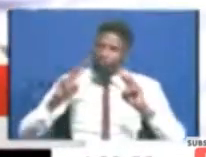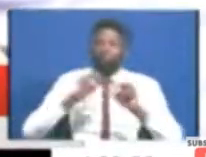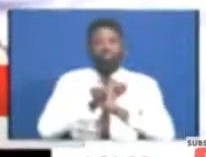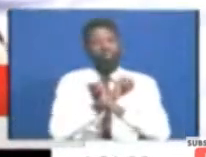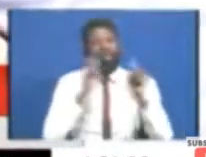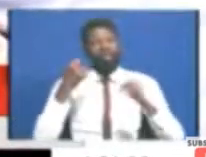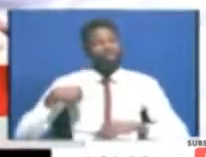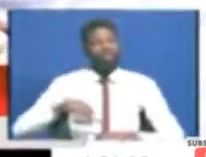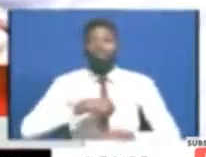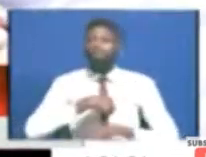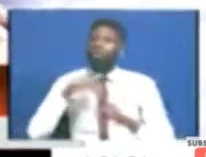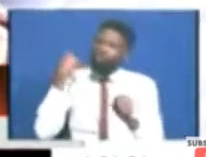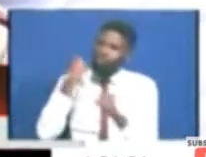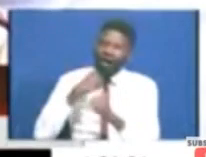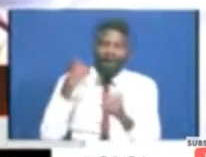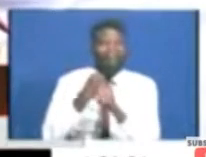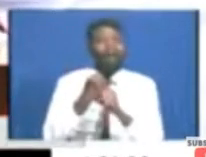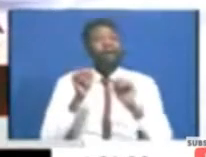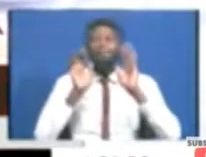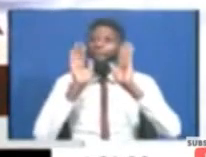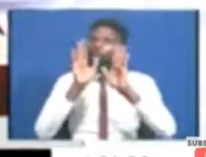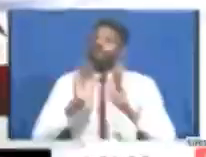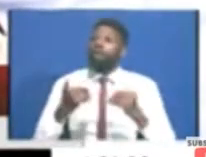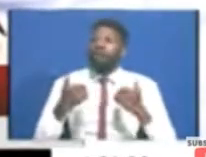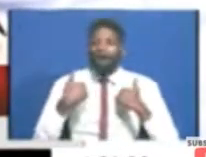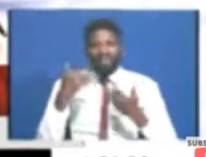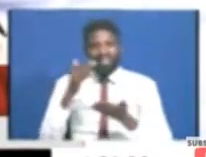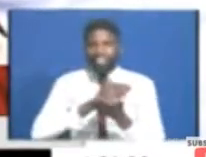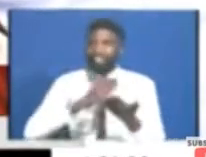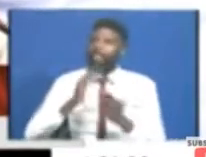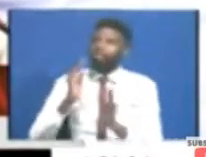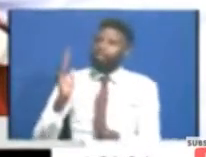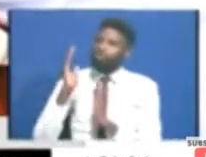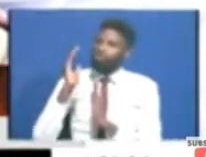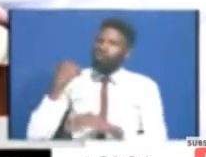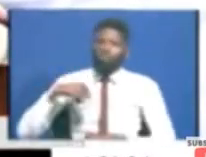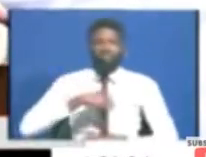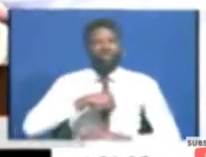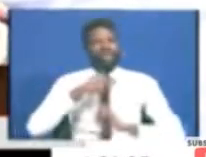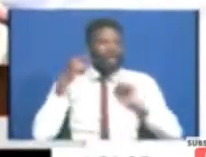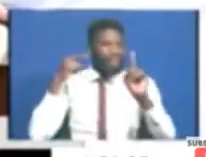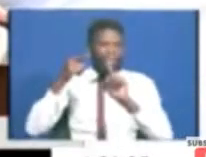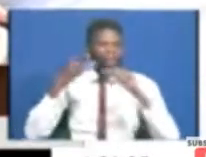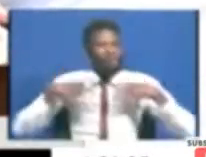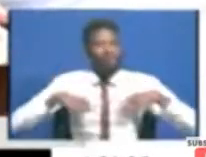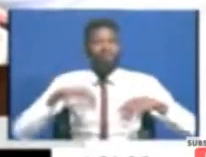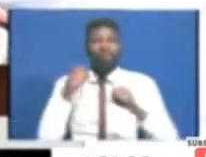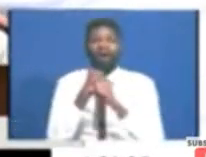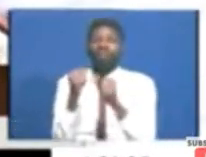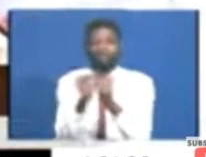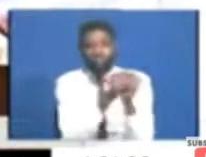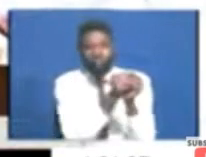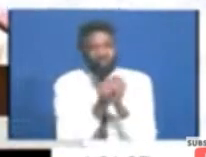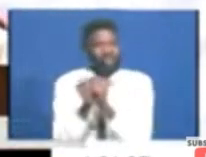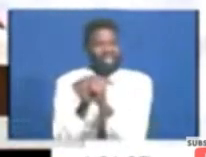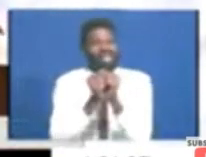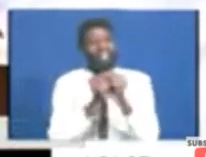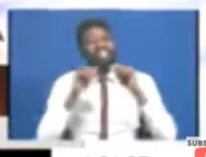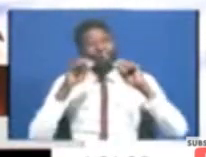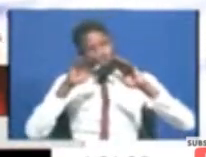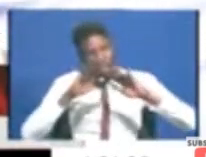kazi muhimu sana kwa sekta ya security. Kuleta watu pamoja, hali ya utulivu katika hiyo area